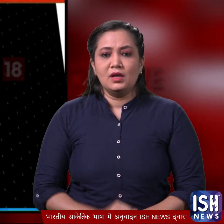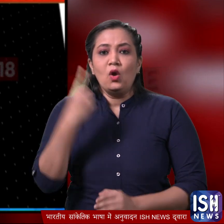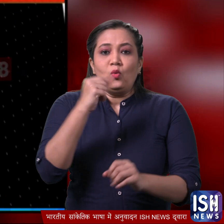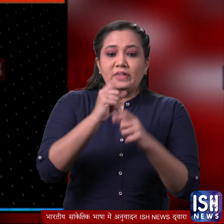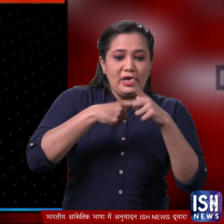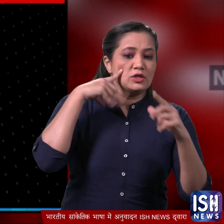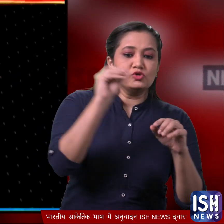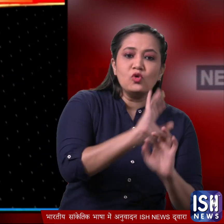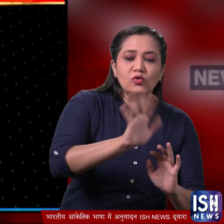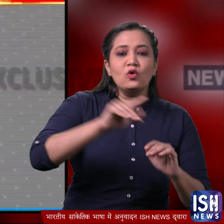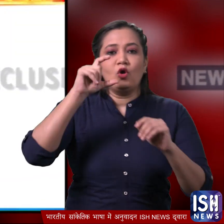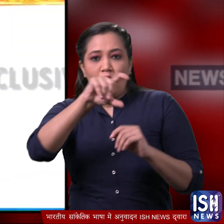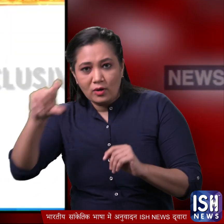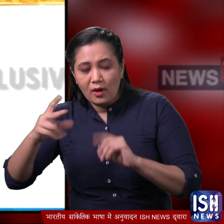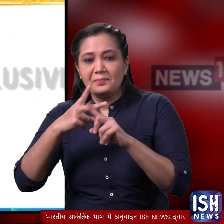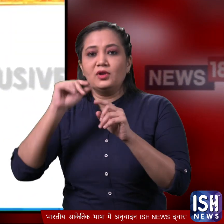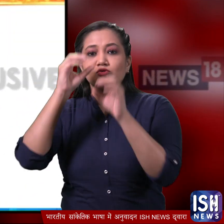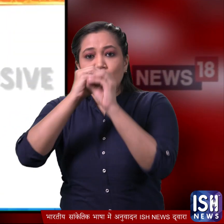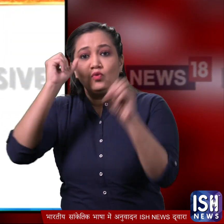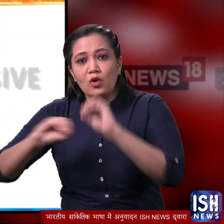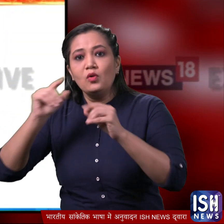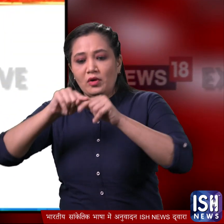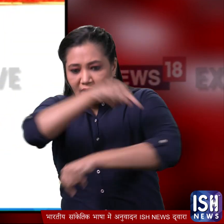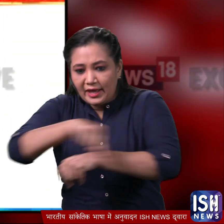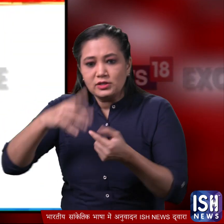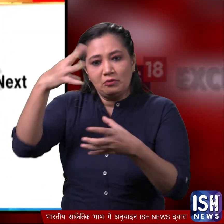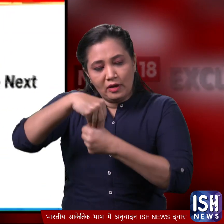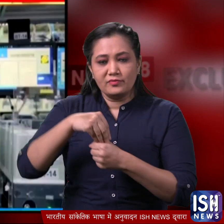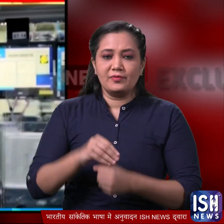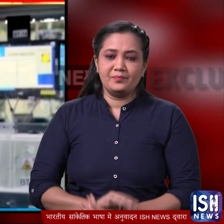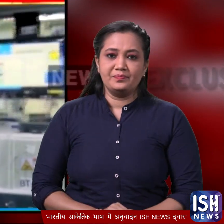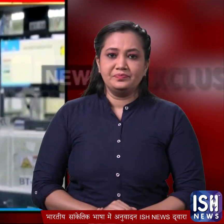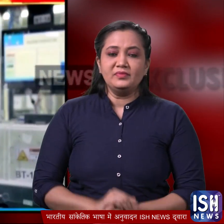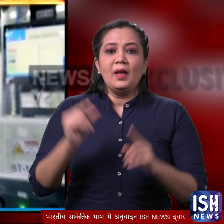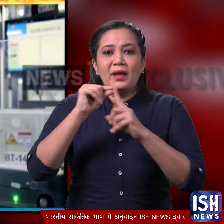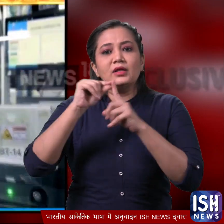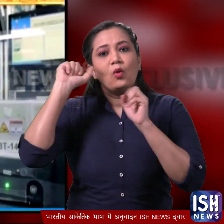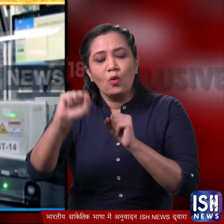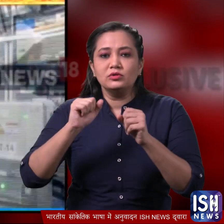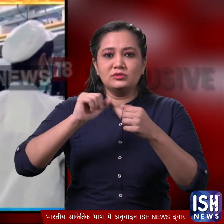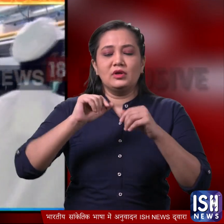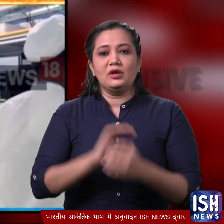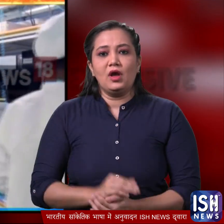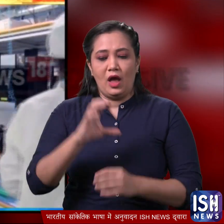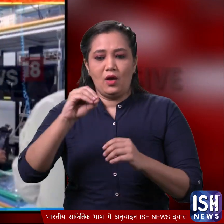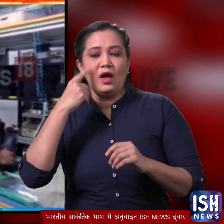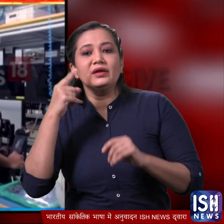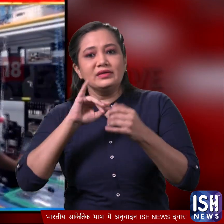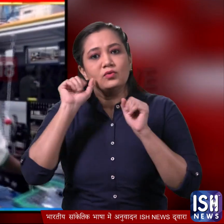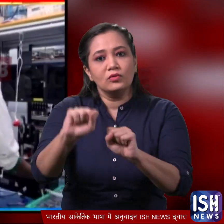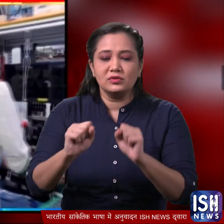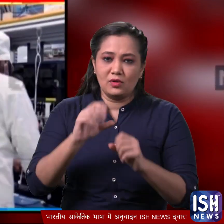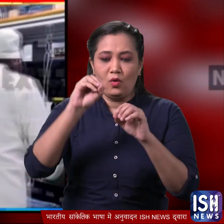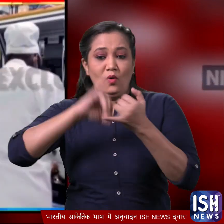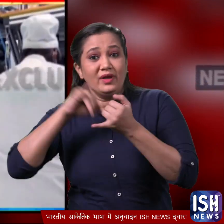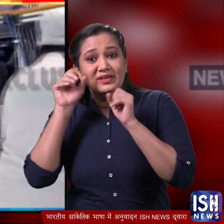जिसके पीछे केवल जियो नहीं बल्कि क्वालकॉम और गूगल के इंजीनियरों की मेहनत भी शामिल है। प्रगति नाम का ऑपरेटिंग सिस्टम खासतौर पर केवल जियो